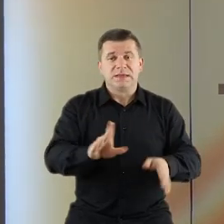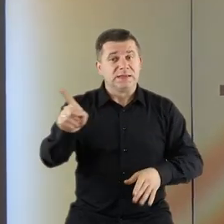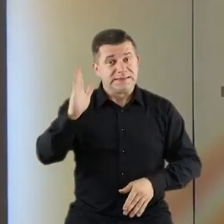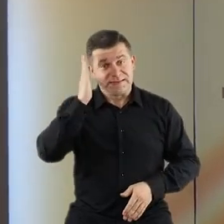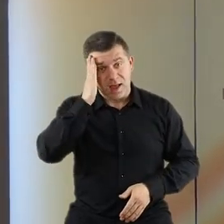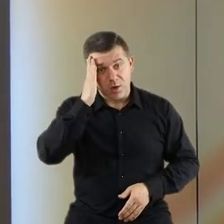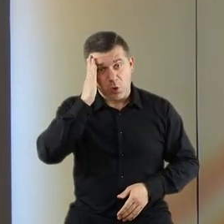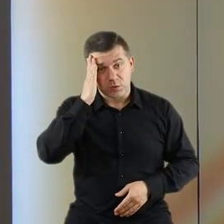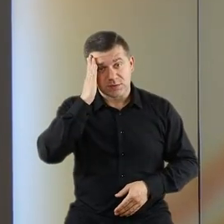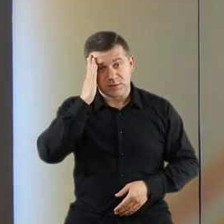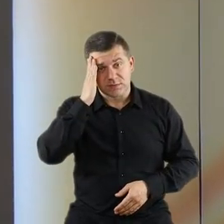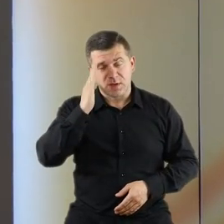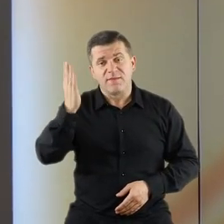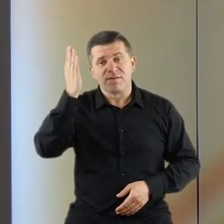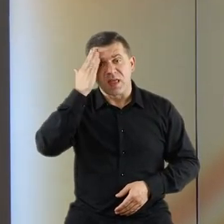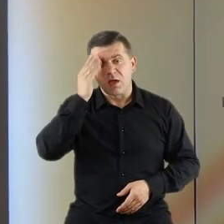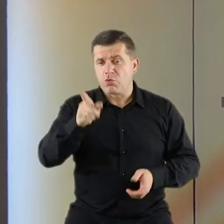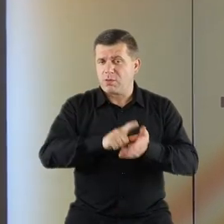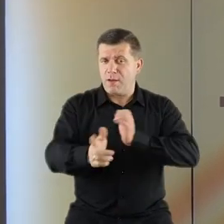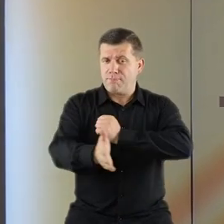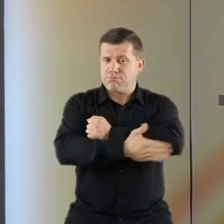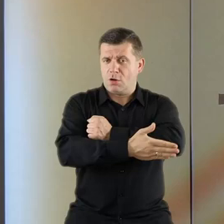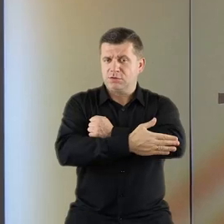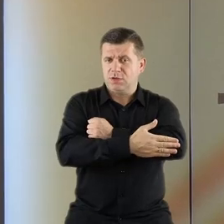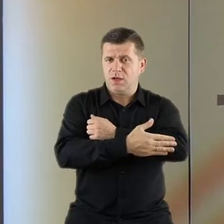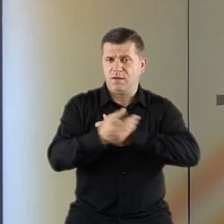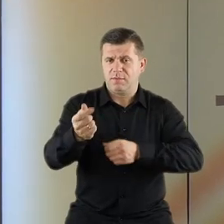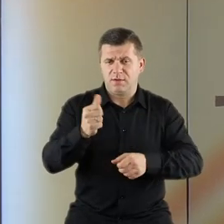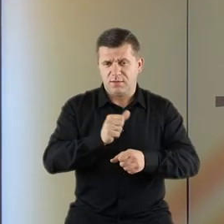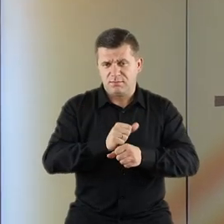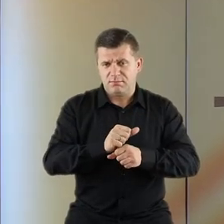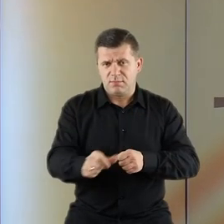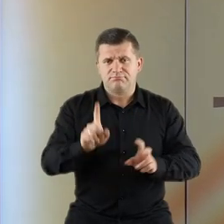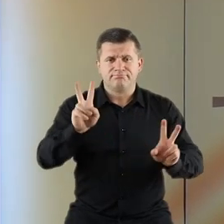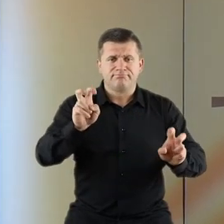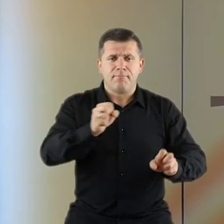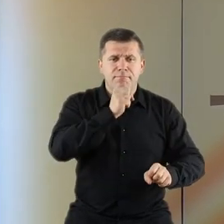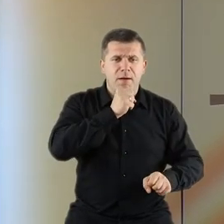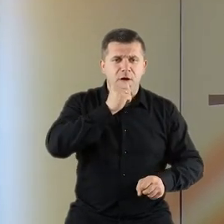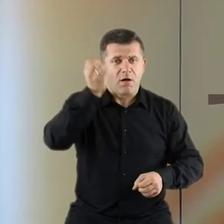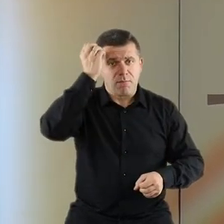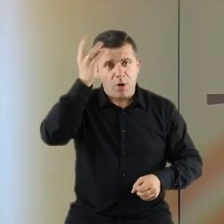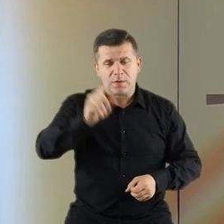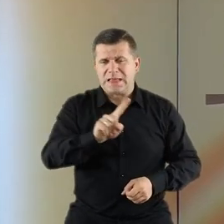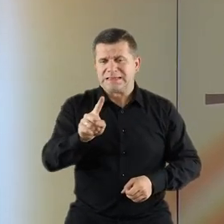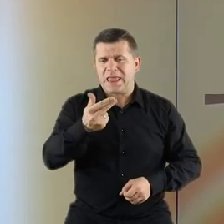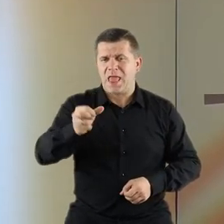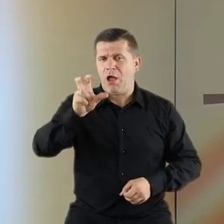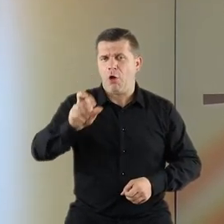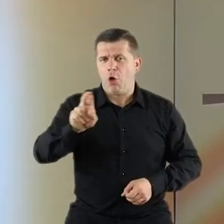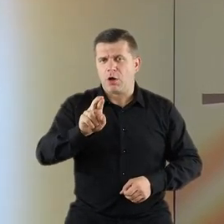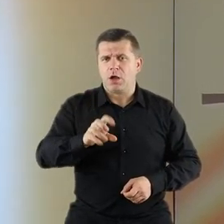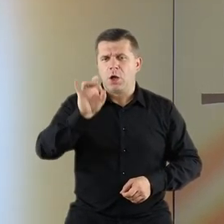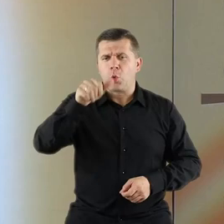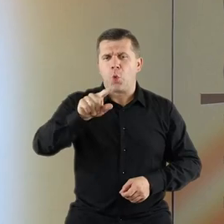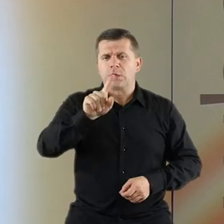znające Wiedza jest tutaj podstawą bycia babką mądrą znachorem